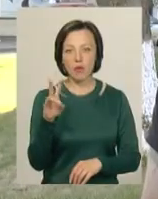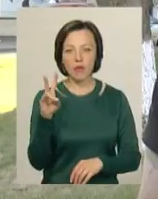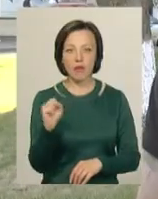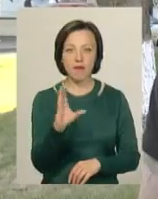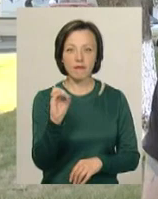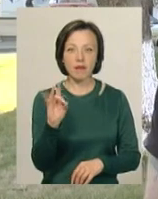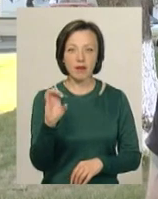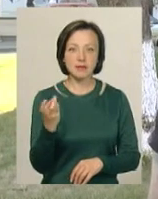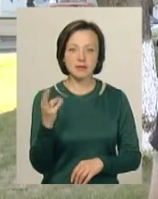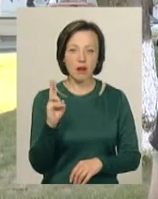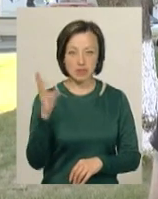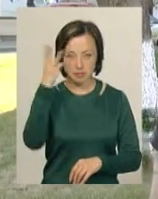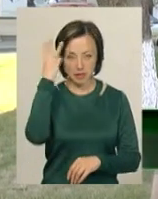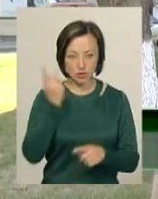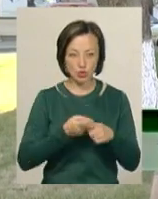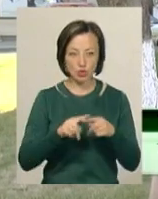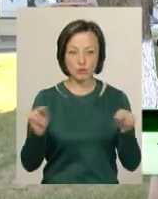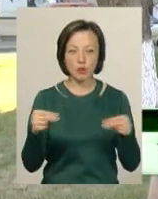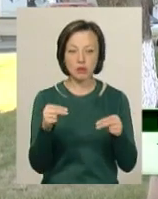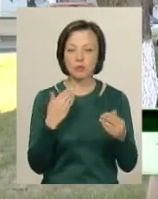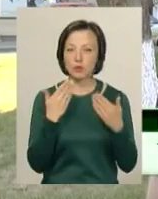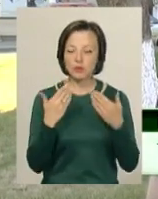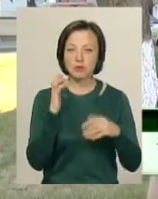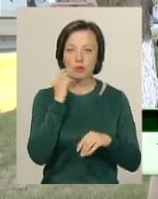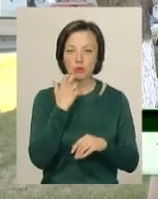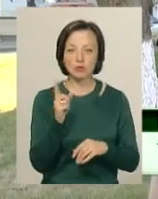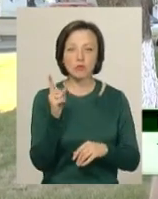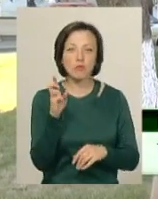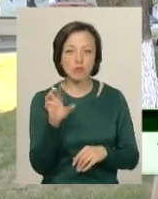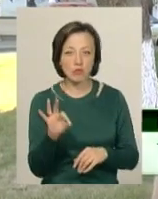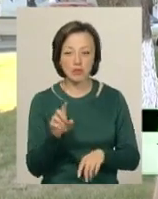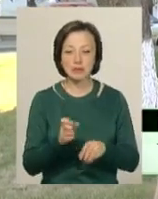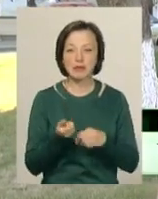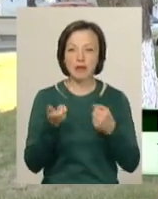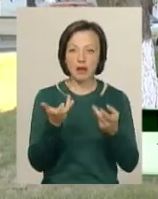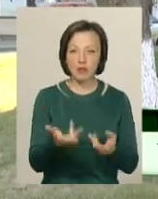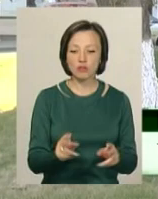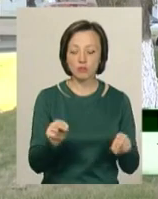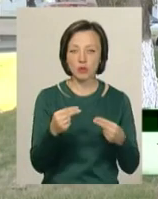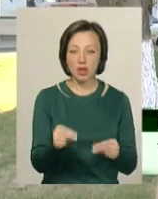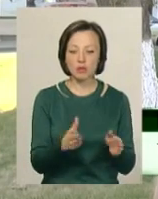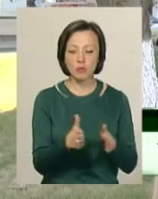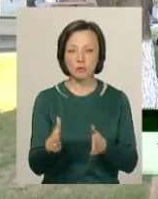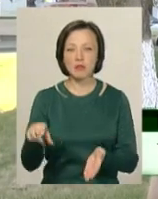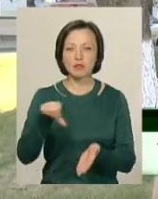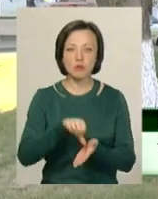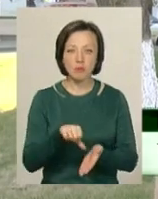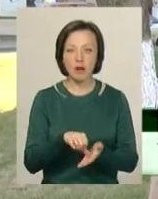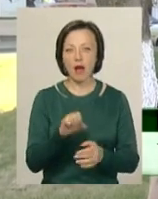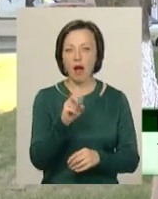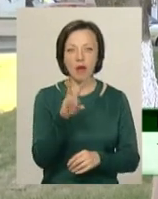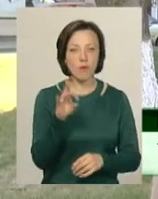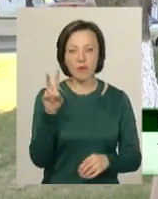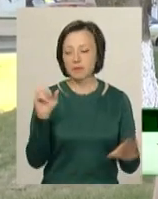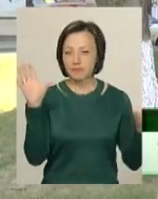Саме до цього чемпіонату ми підходили до нього досить серйозно, тому що декілька чемпіонатів поспіль ми виступали, і Альоні ніяк